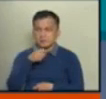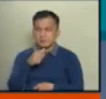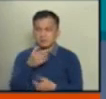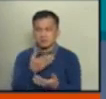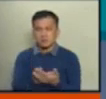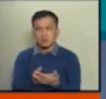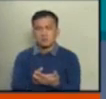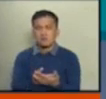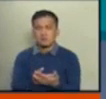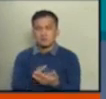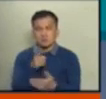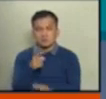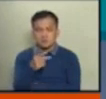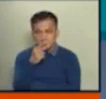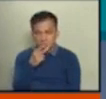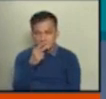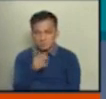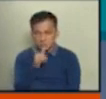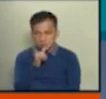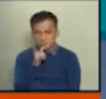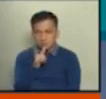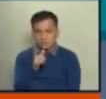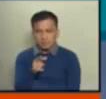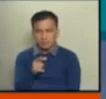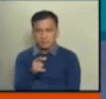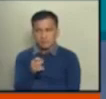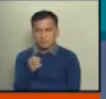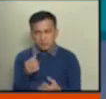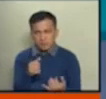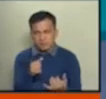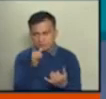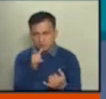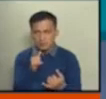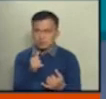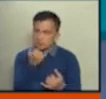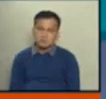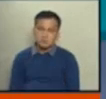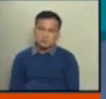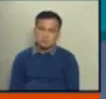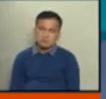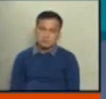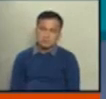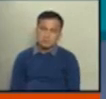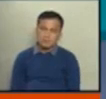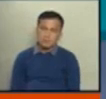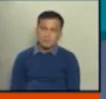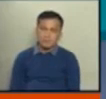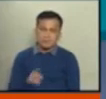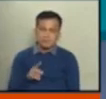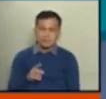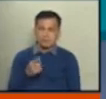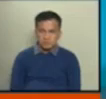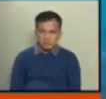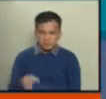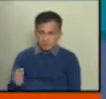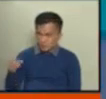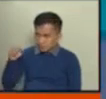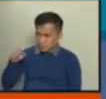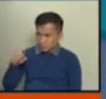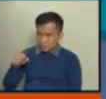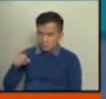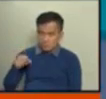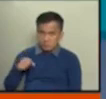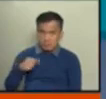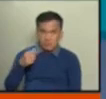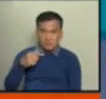na ikaw ay naninigarilyo at umiinom na at marami ng bisyo. Mali yan. So, itong mangyayari ngayon, Geraldine, gusto mong pumunta